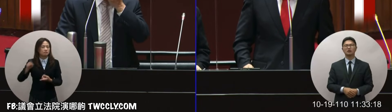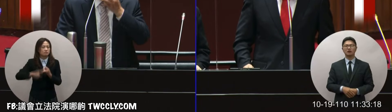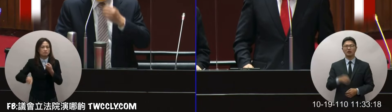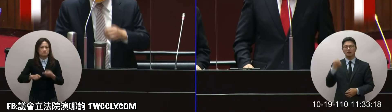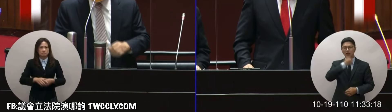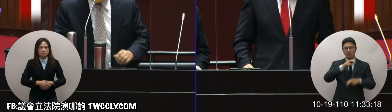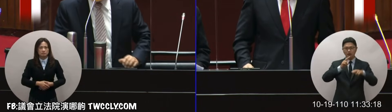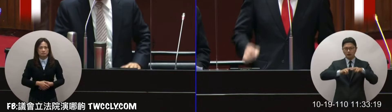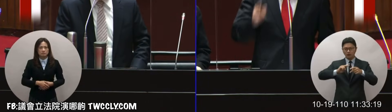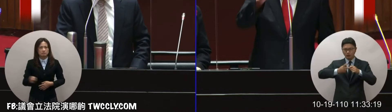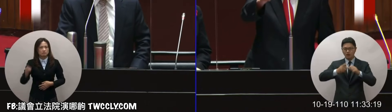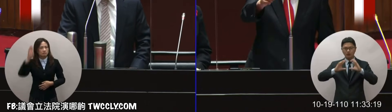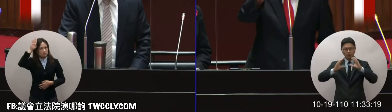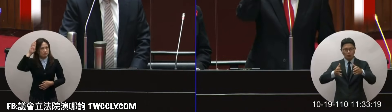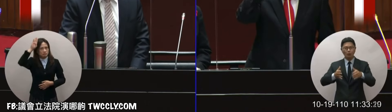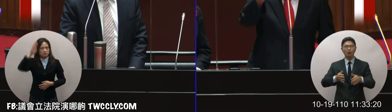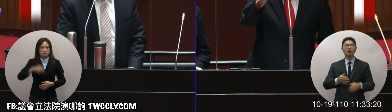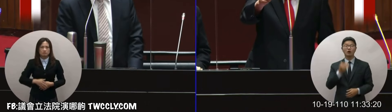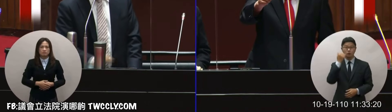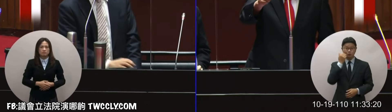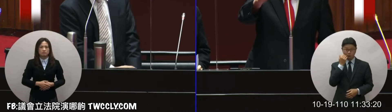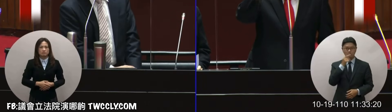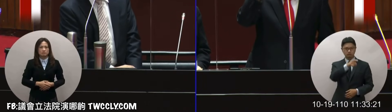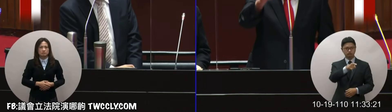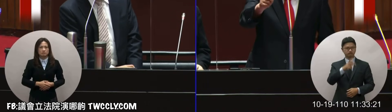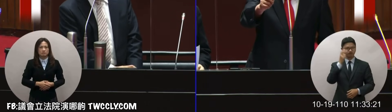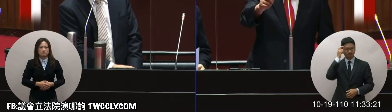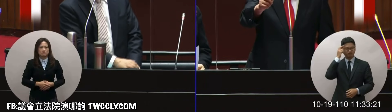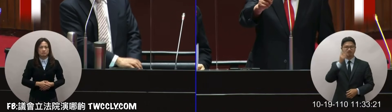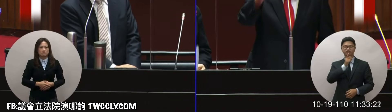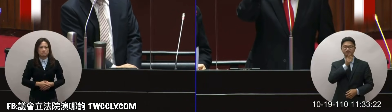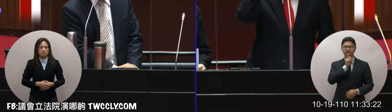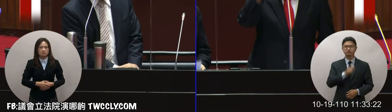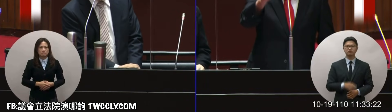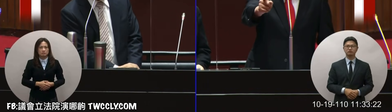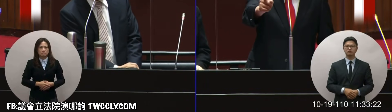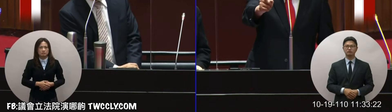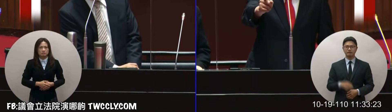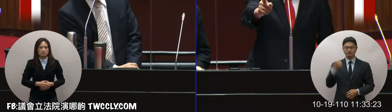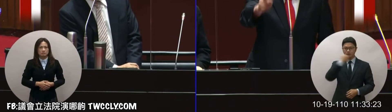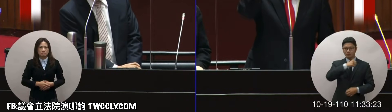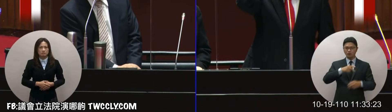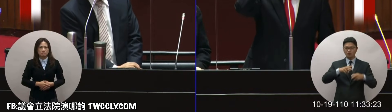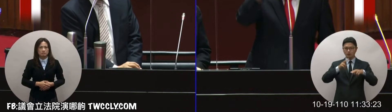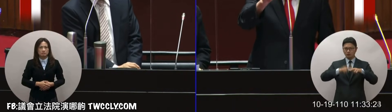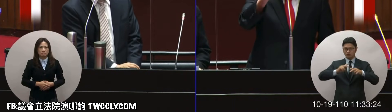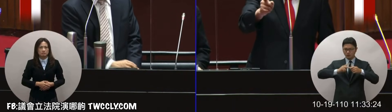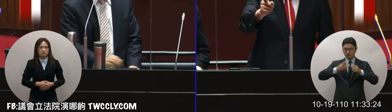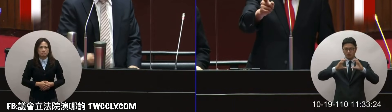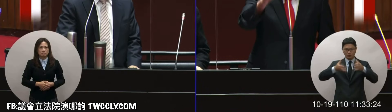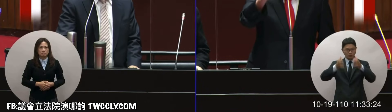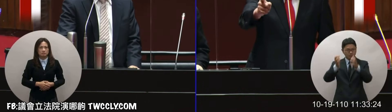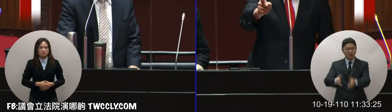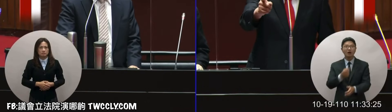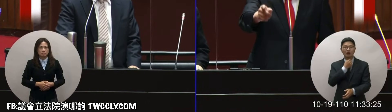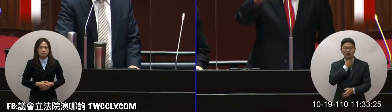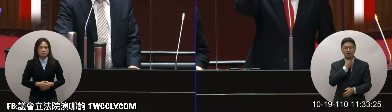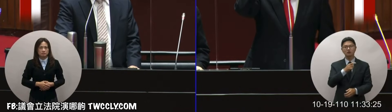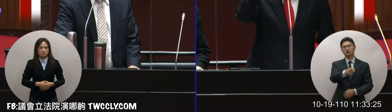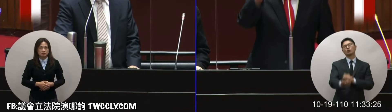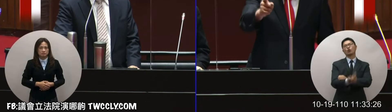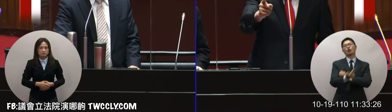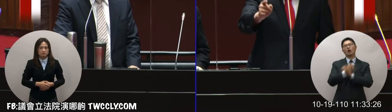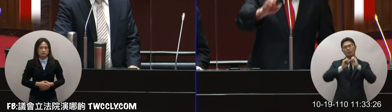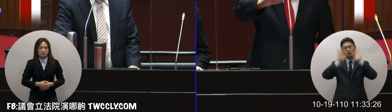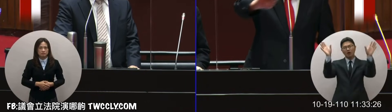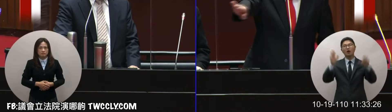和国， 你乱讲。 如果你要宣布要成立台湾共和国，如果要宣布，请机关宣布；如